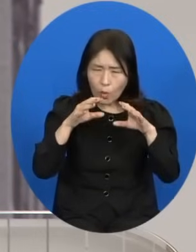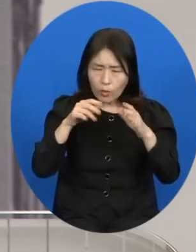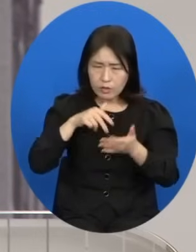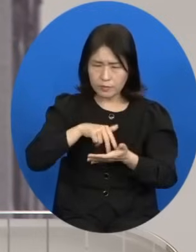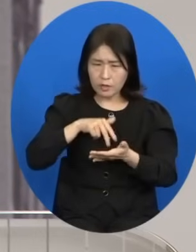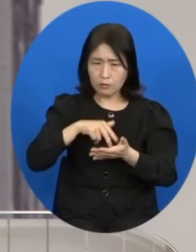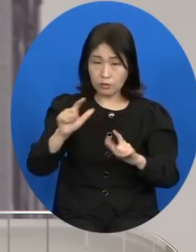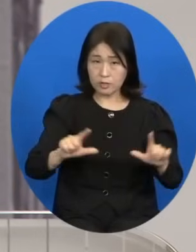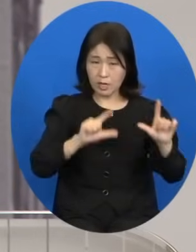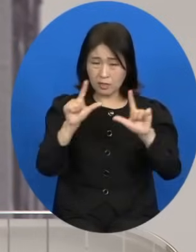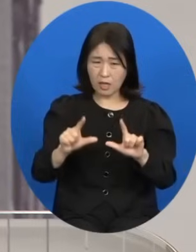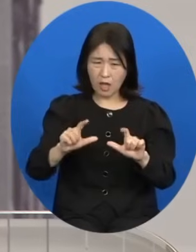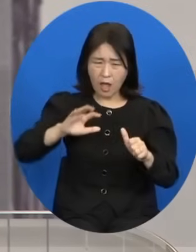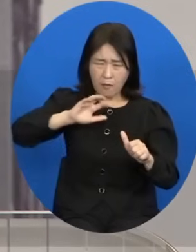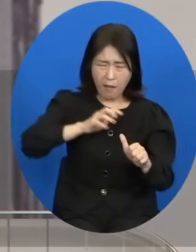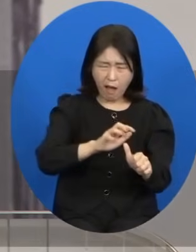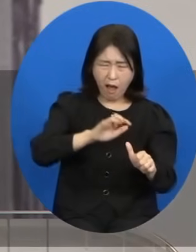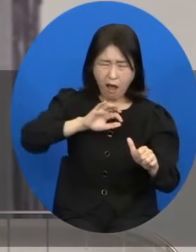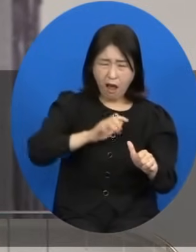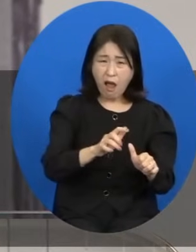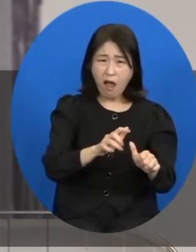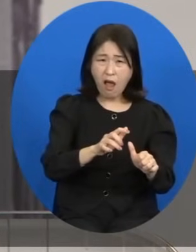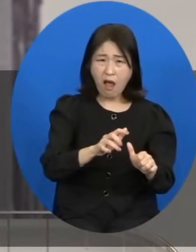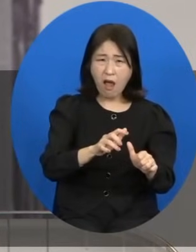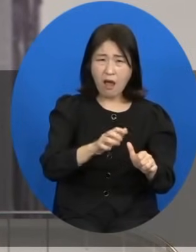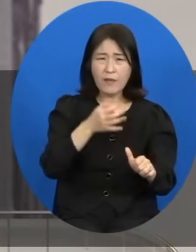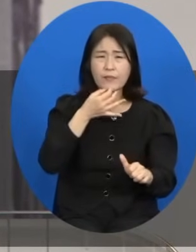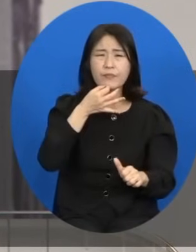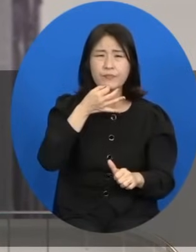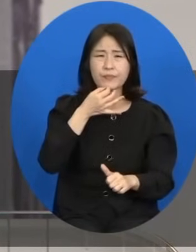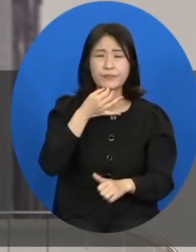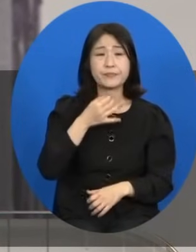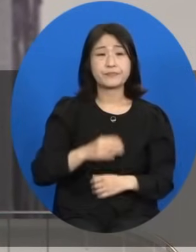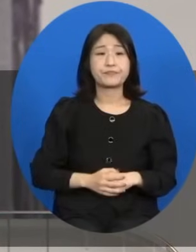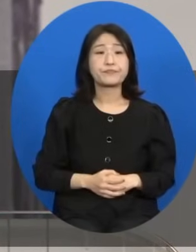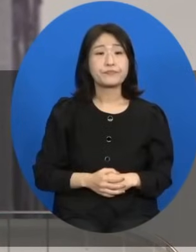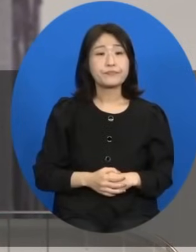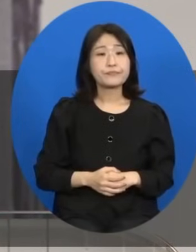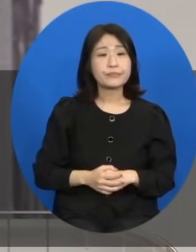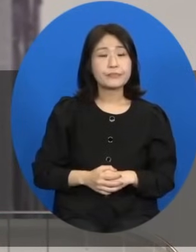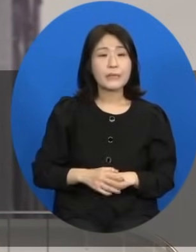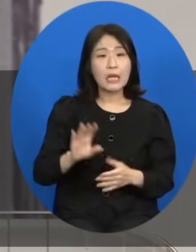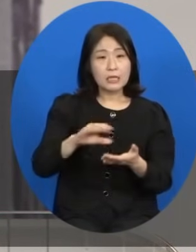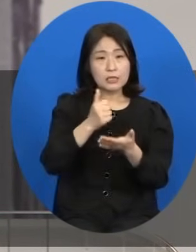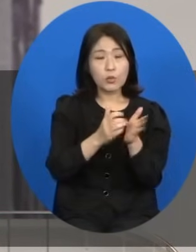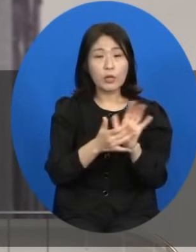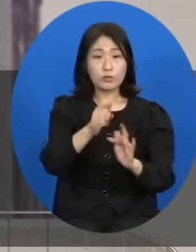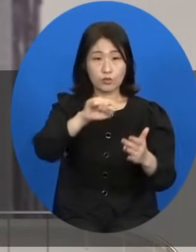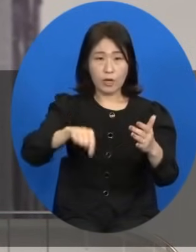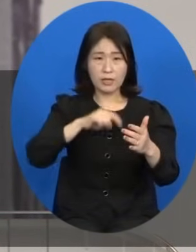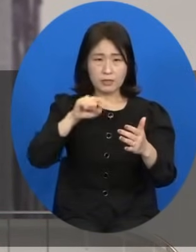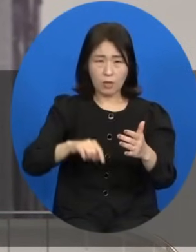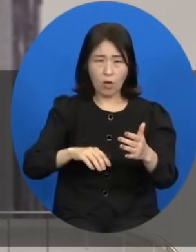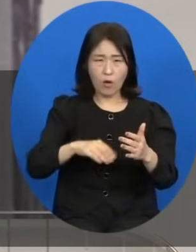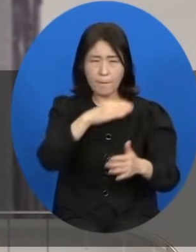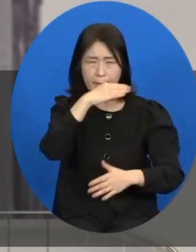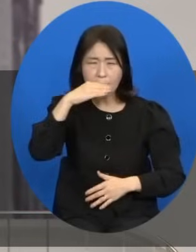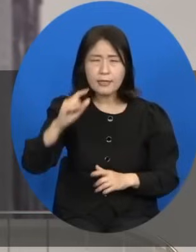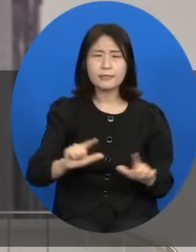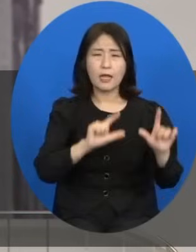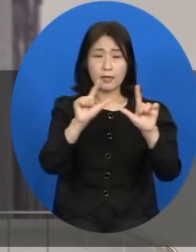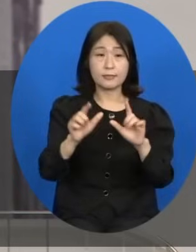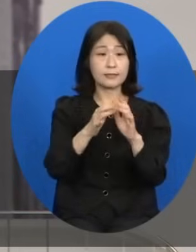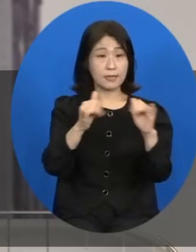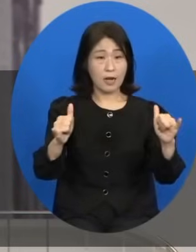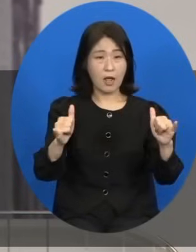있다는 것이죠 디모데후서 3장 12절 말씀을 함께 읽어 보겠습니다 작 그리스도 예수 안에서 경건하게 살려고 하는